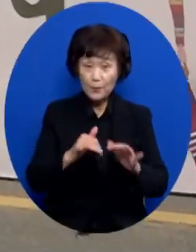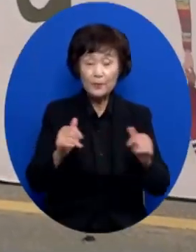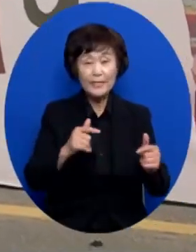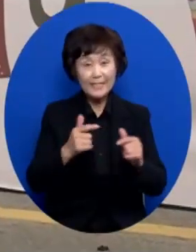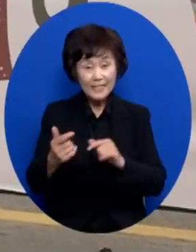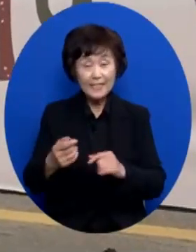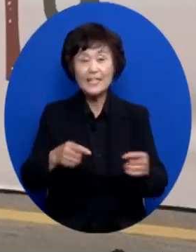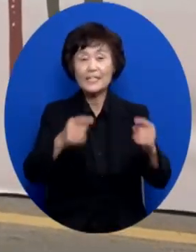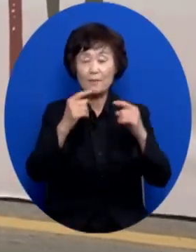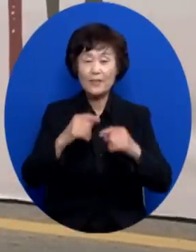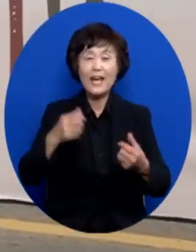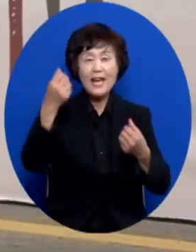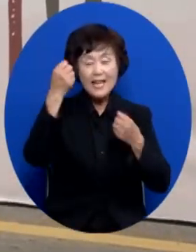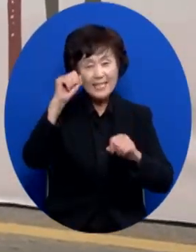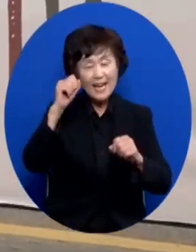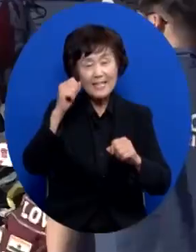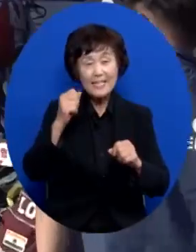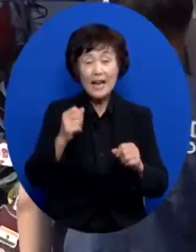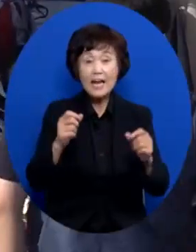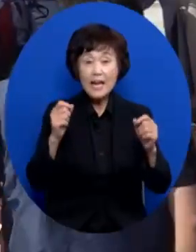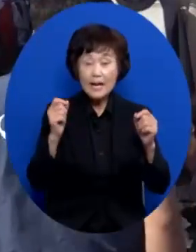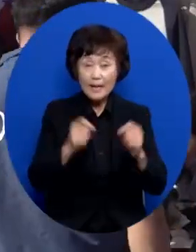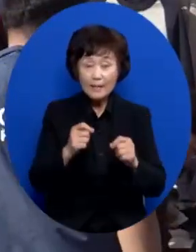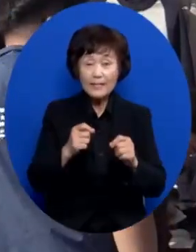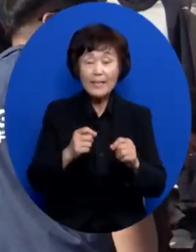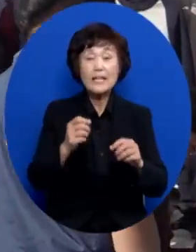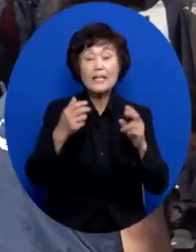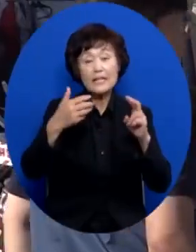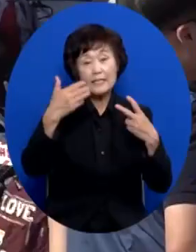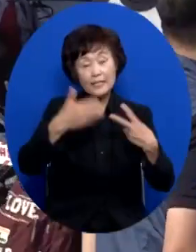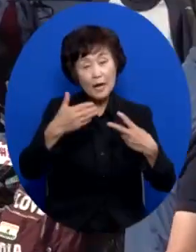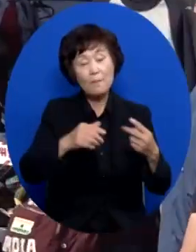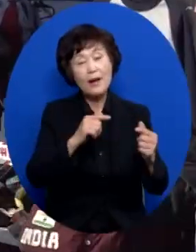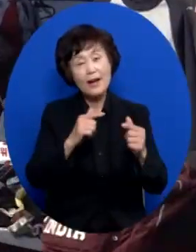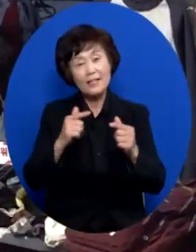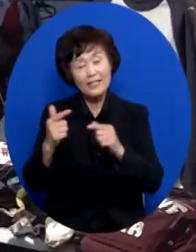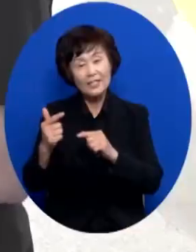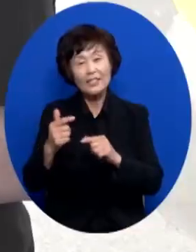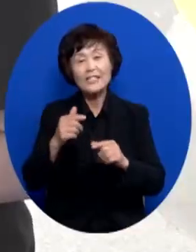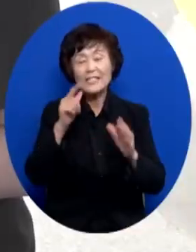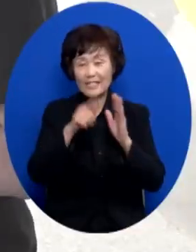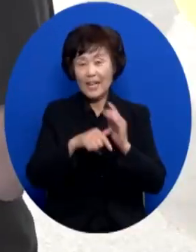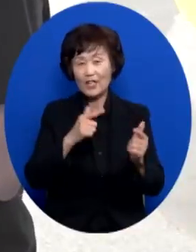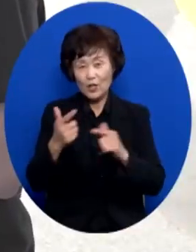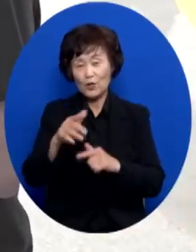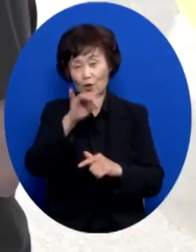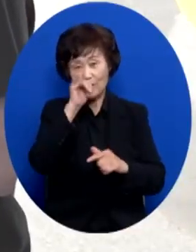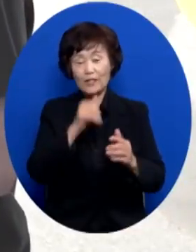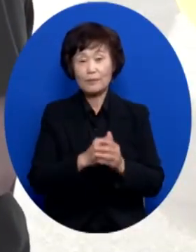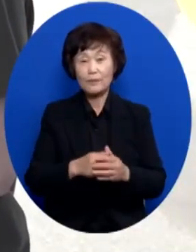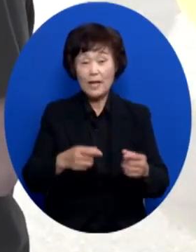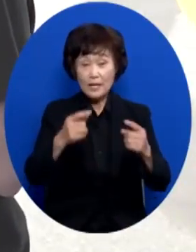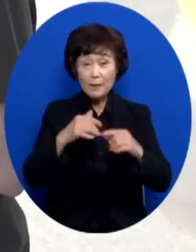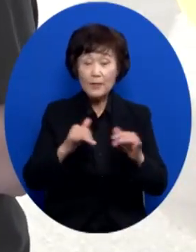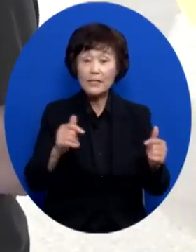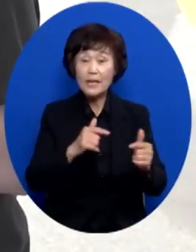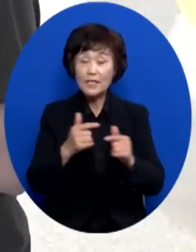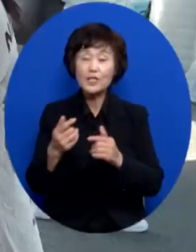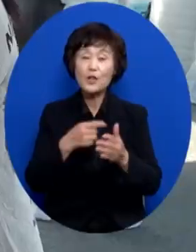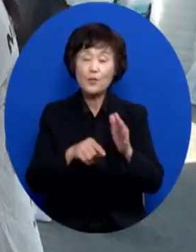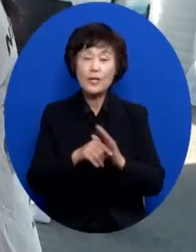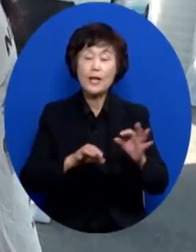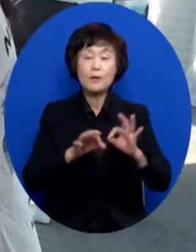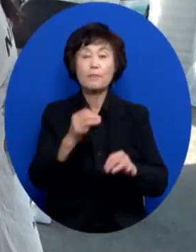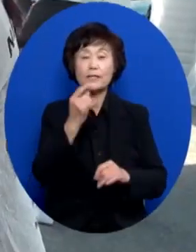찬양과 율동 스키 드라마 등을 선보였습니다 또한 참석한 이주민 가족을 위해 바자회와 놀이 체험 보스